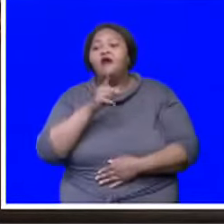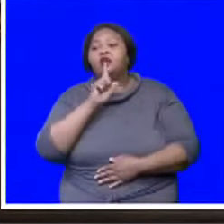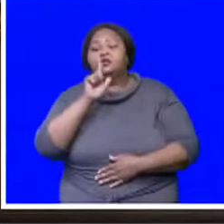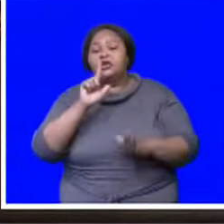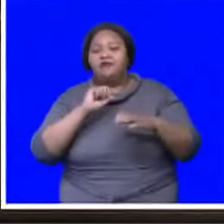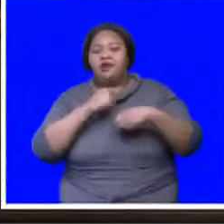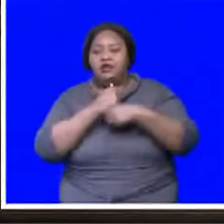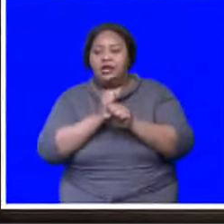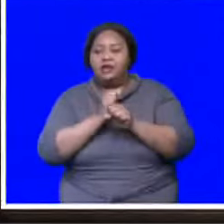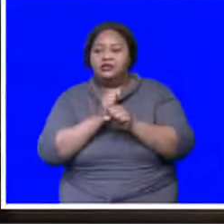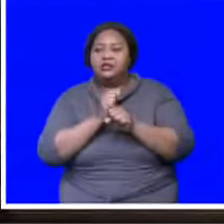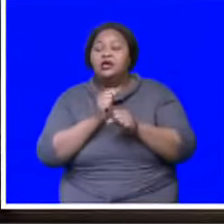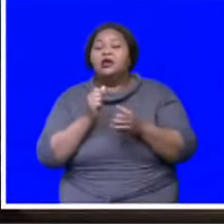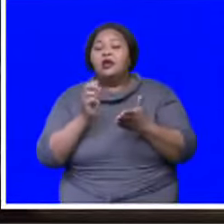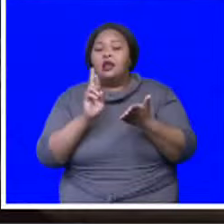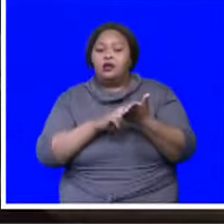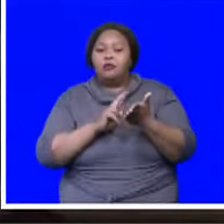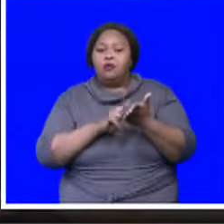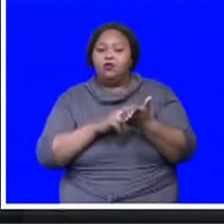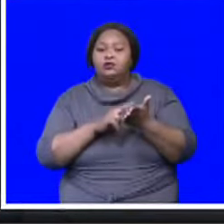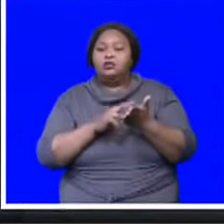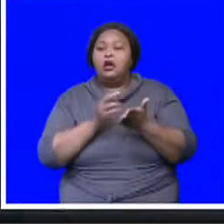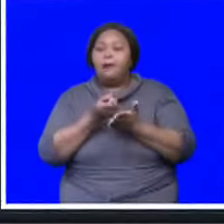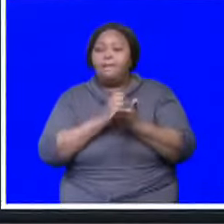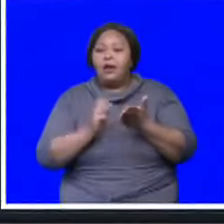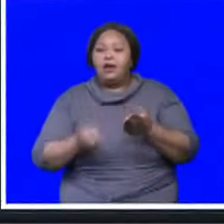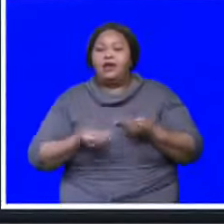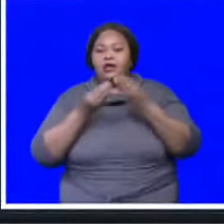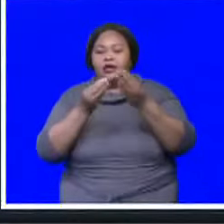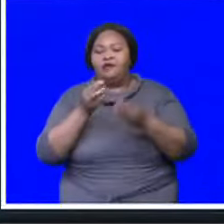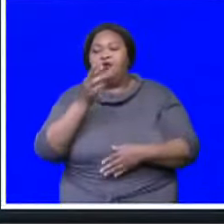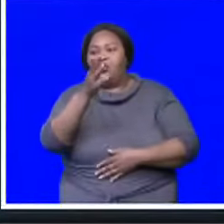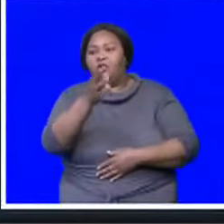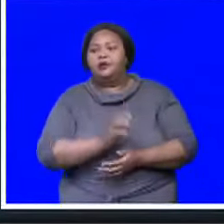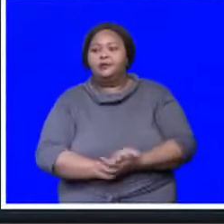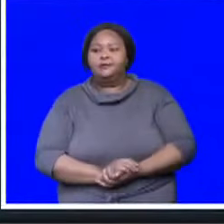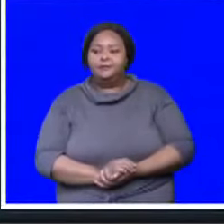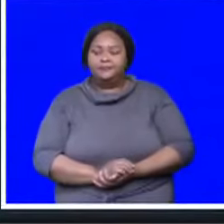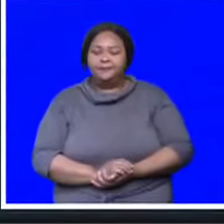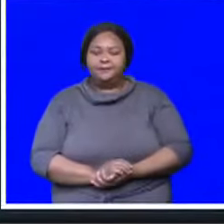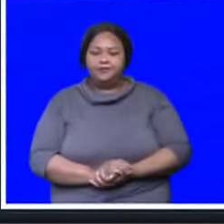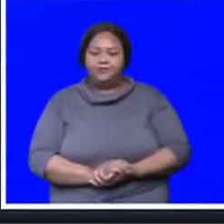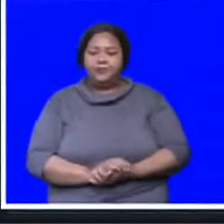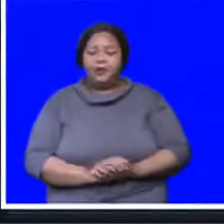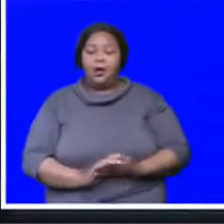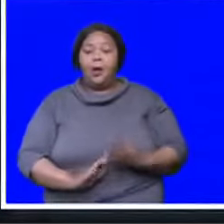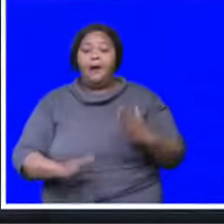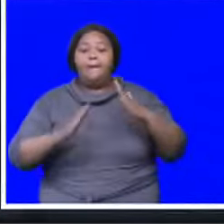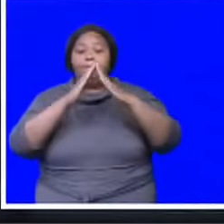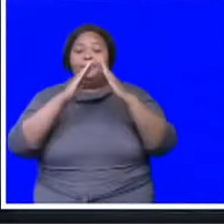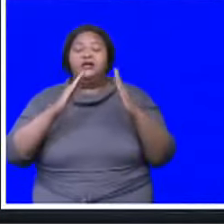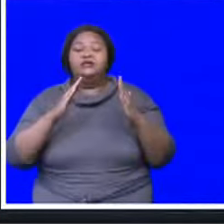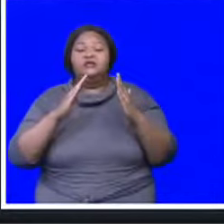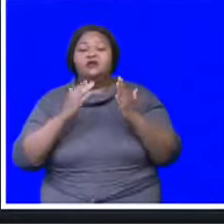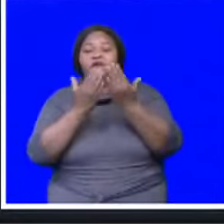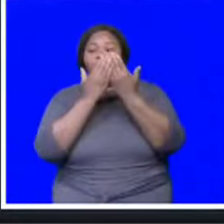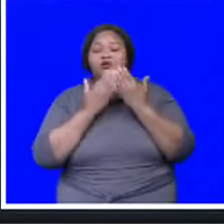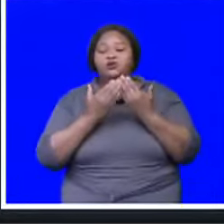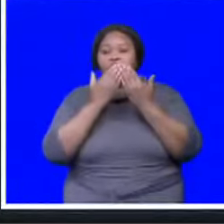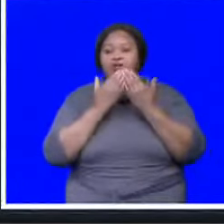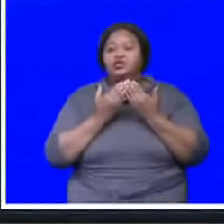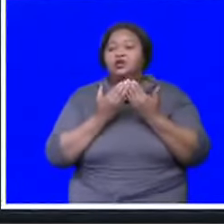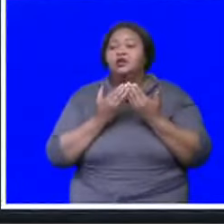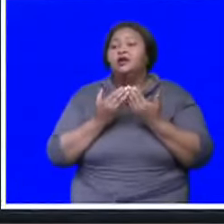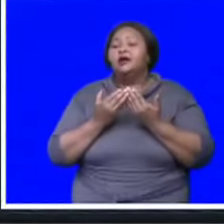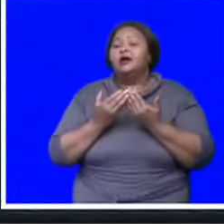Parliament. Bengicela ke Mr Speaker ukuthi motion siyithathe selitiko seyisebenta njengoba